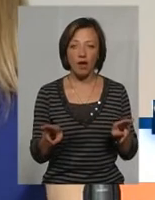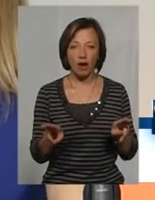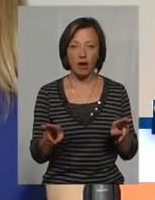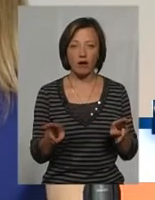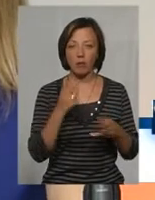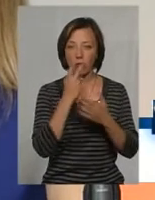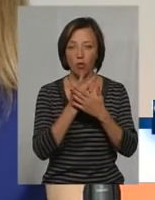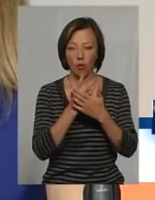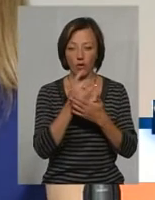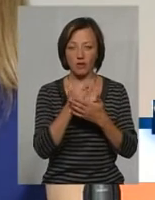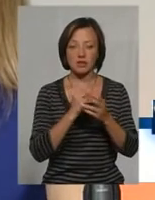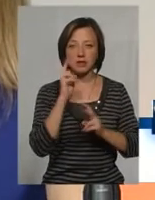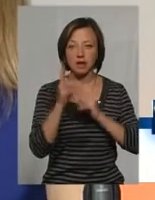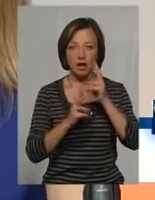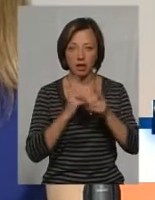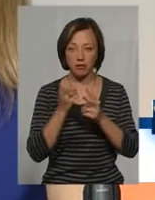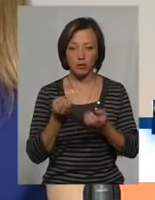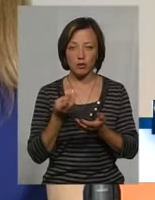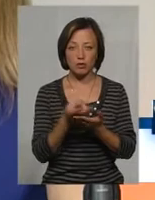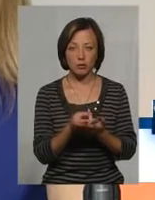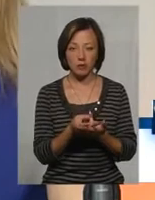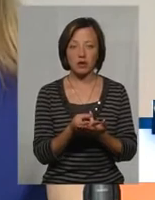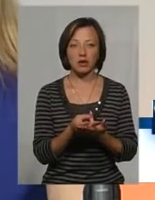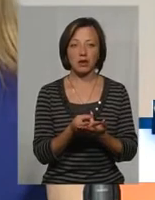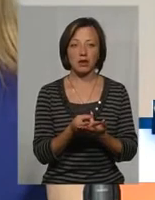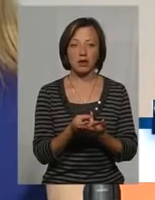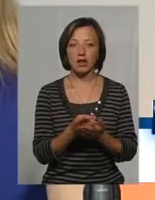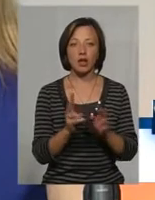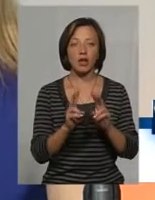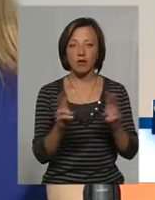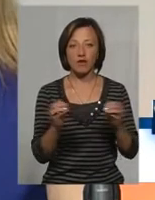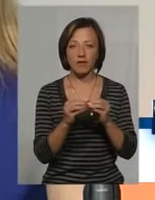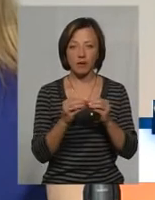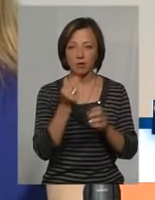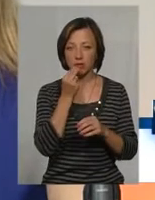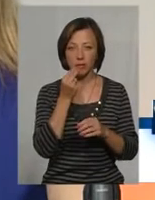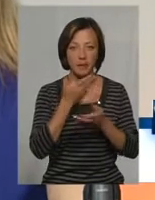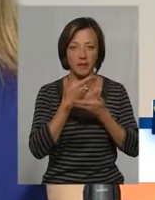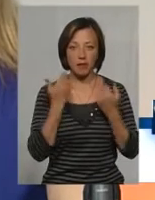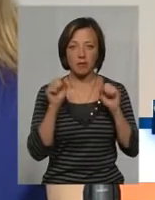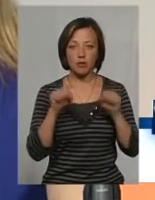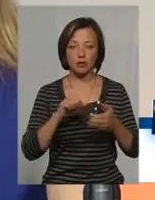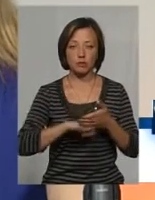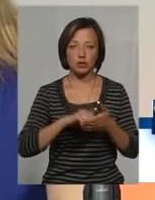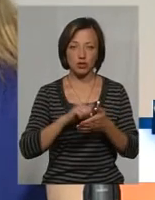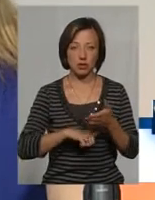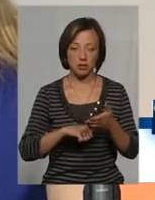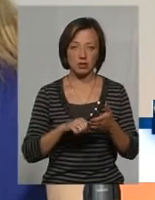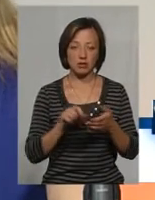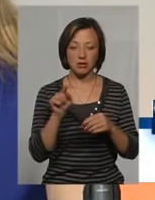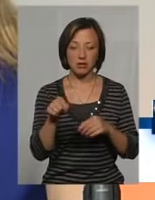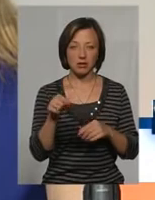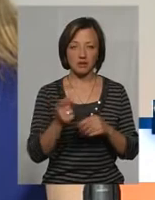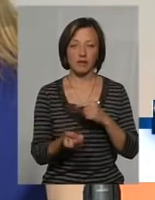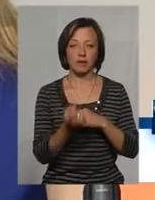клінічні прояви і скарги при поступленні не називає ніхто один і той же харчовий продукт, який може, на який можна